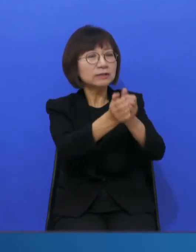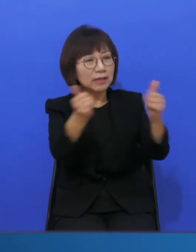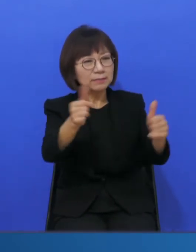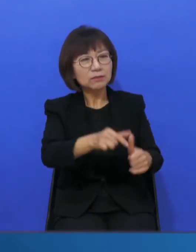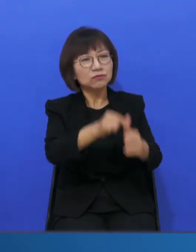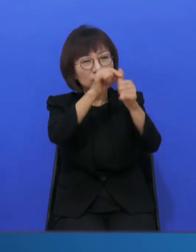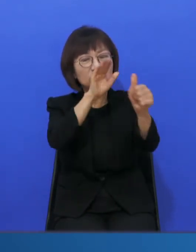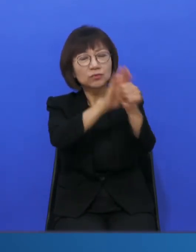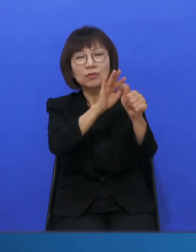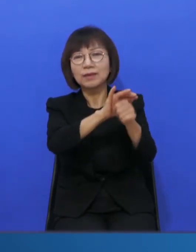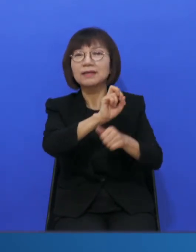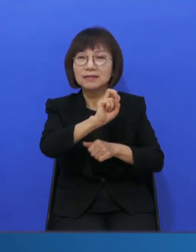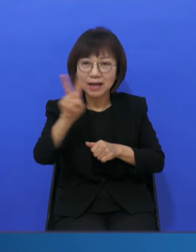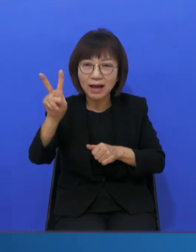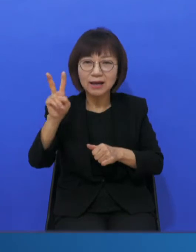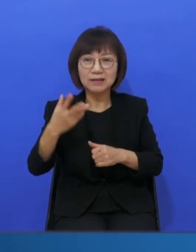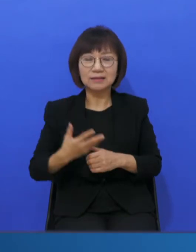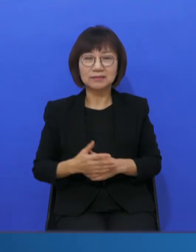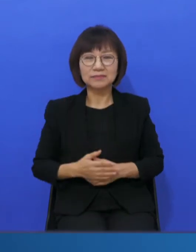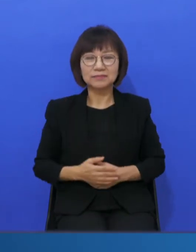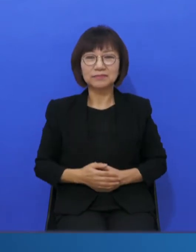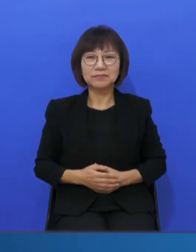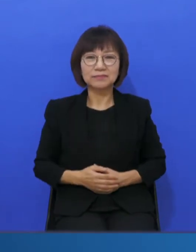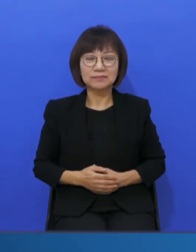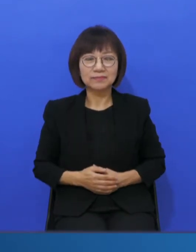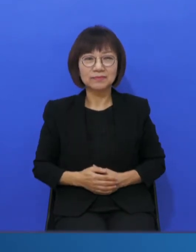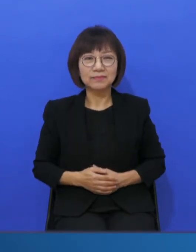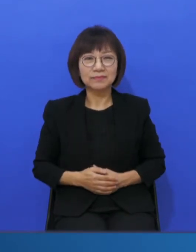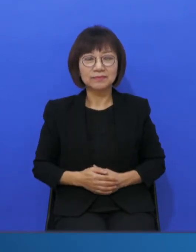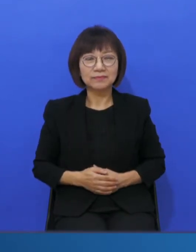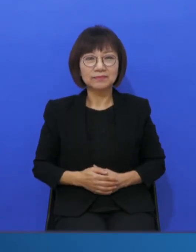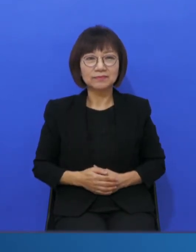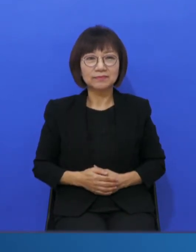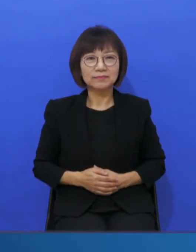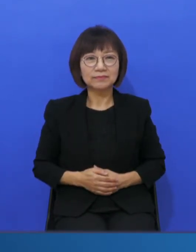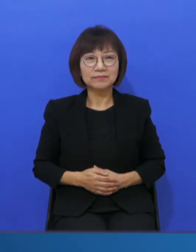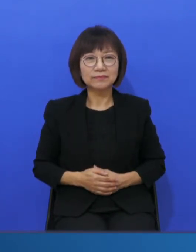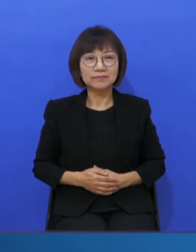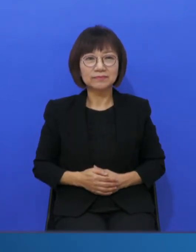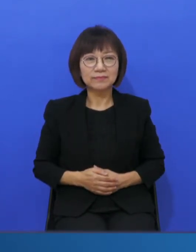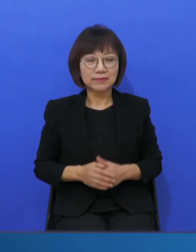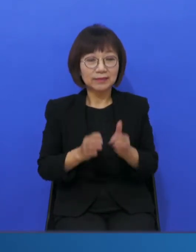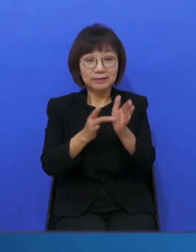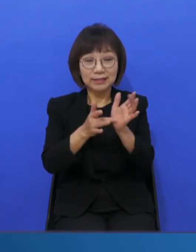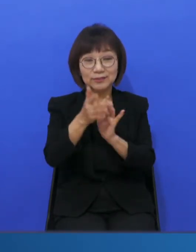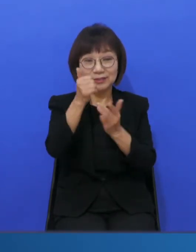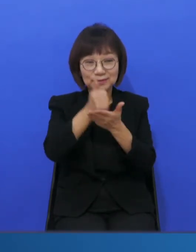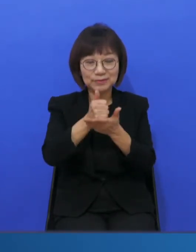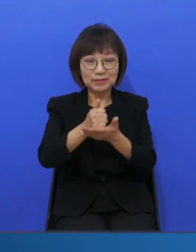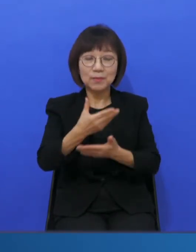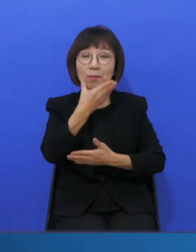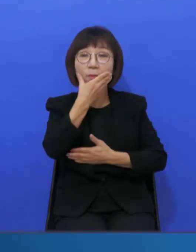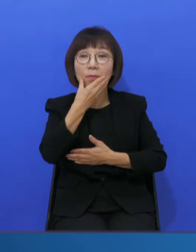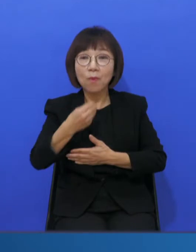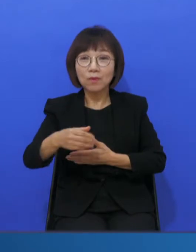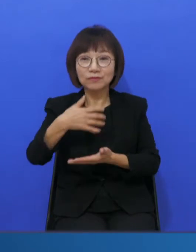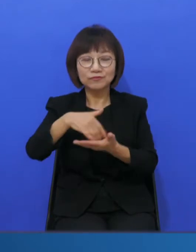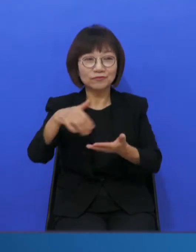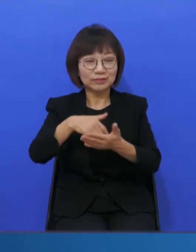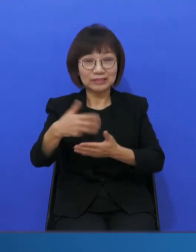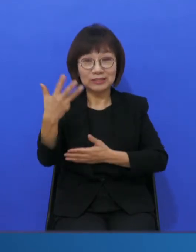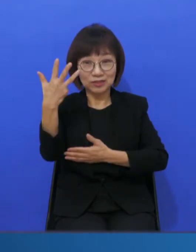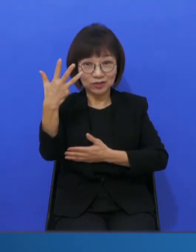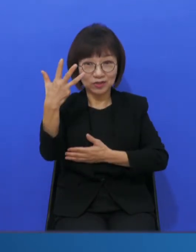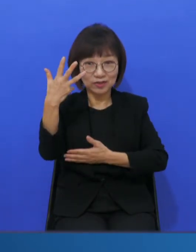do not be envious of them. 그러면서 예수님 뭐라고 And 말씀하셨습니까? then what does Jesus say? 8가지 복을 얘기했어요. He talks about the 8 왜 blessings.